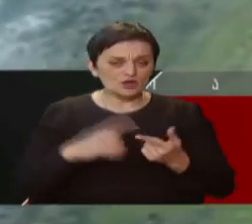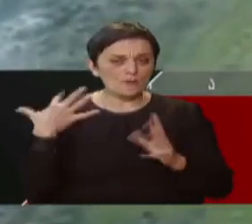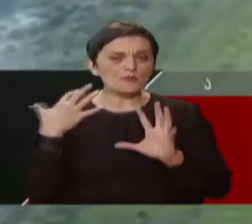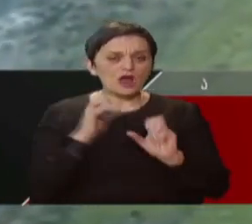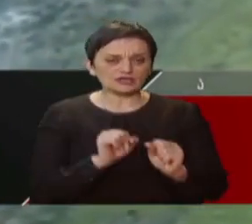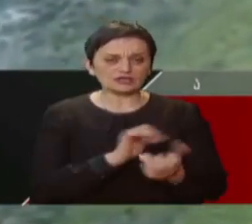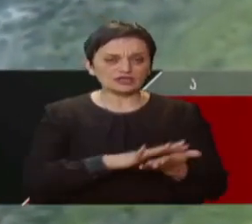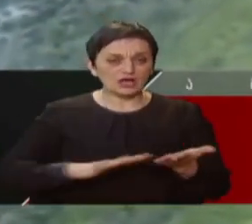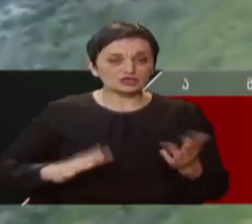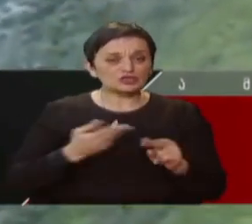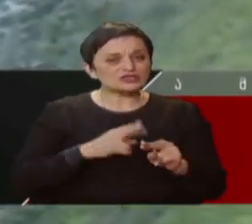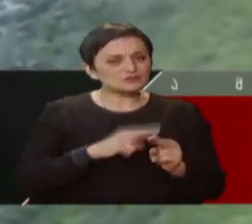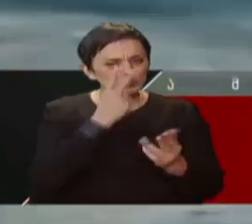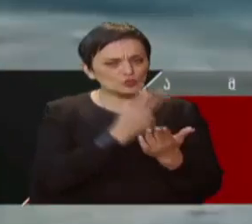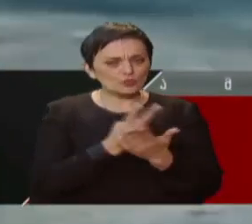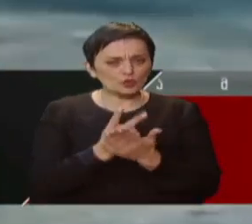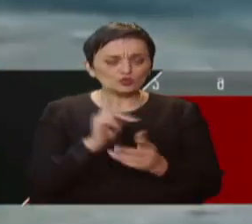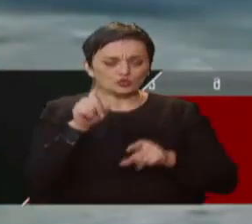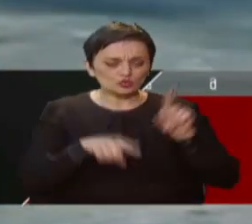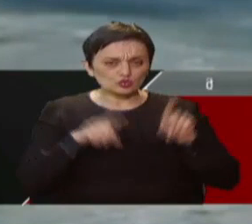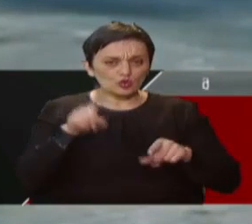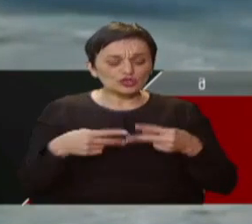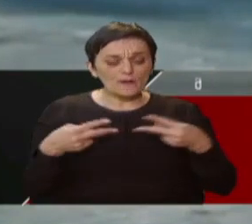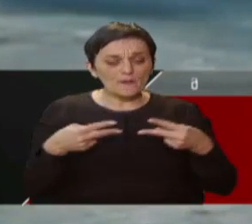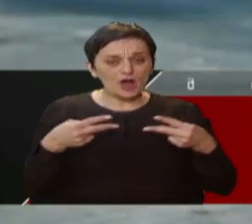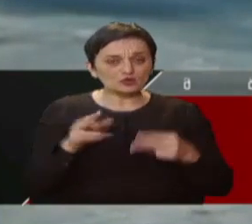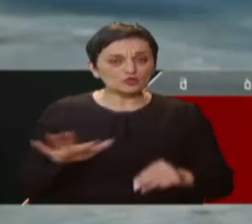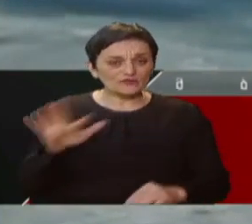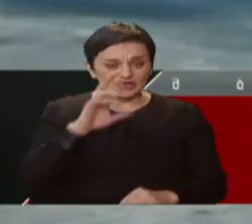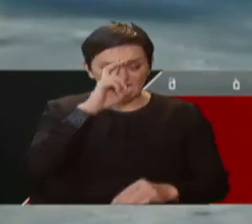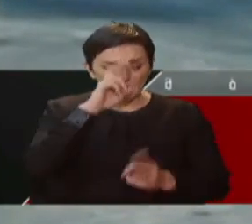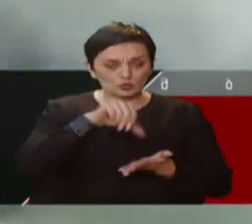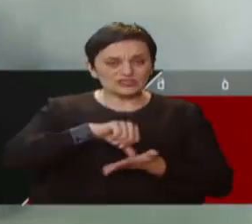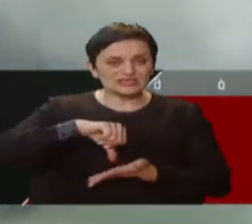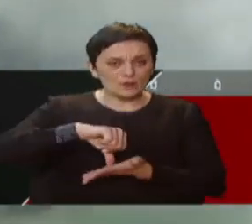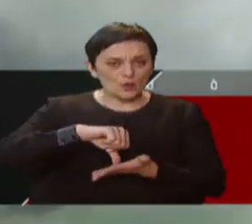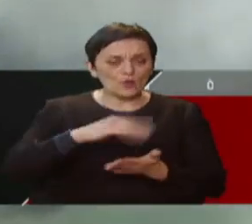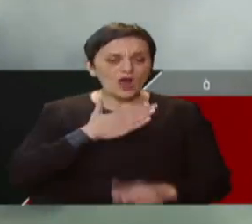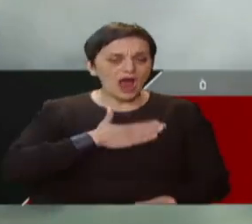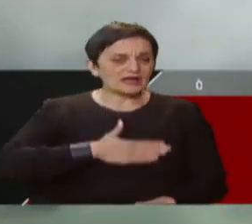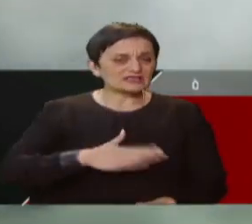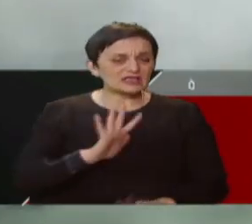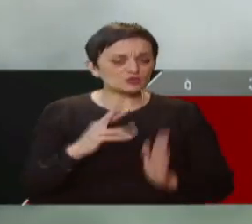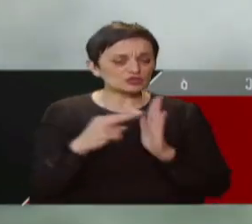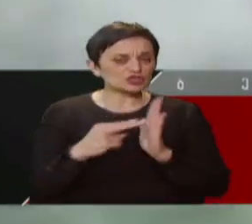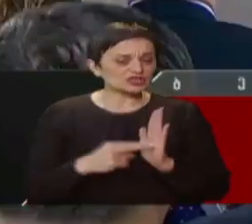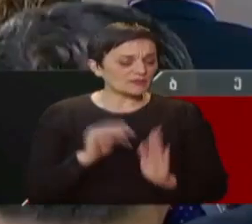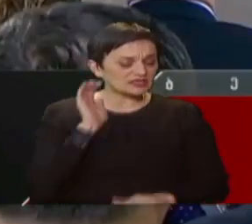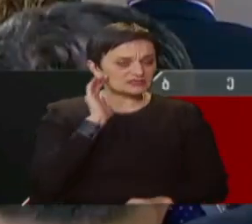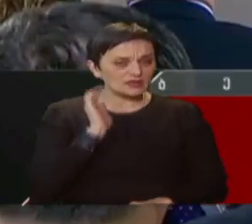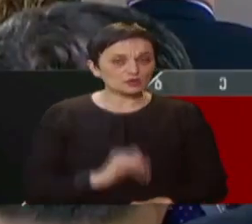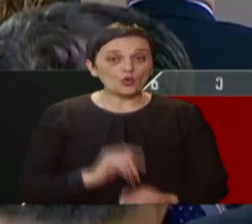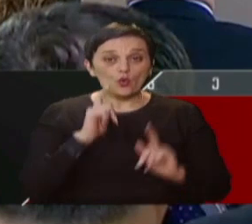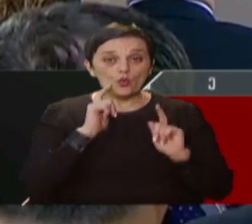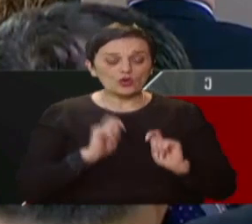მხარდაჭერას გააგრძელებს იმის მიუხედავად რომ ზოგჯერ პარტნიორი ქვეყნის ხელისუფლების წარმომადგენლებისგან არასასიამოვნო შეფასებებს ისმენენ.